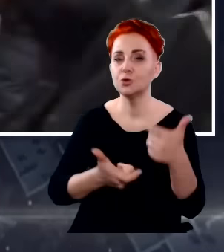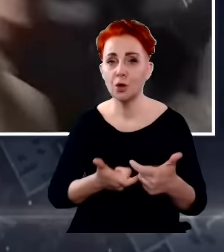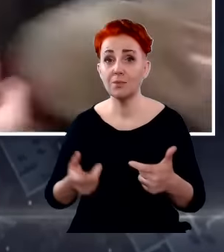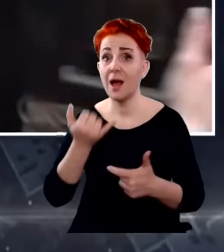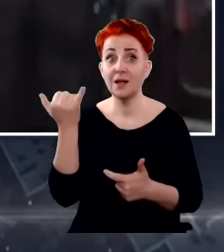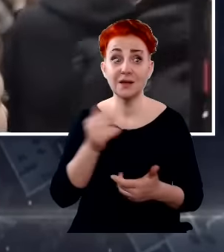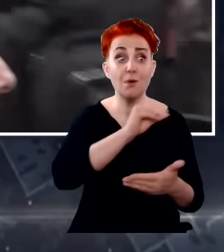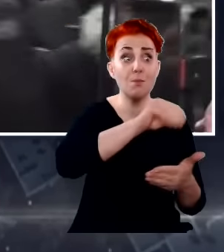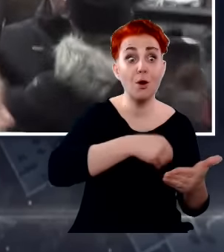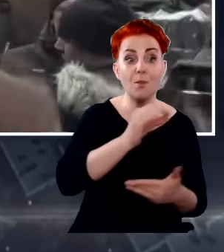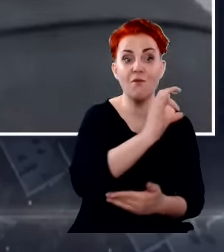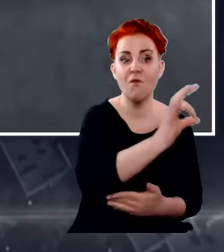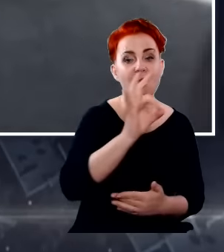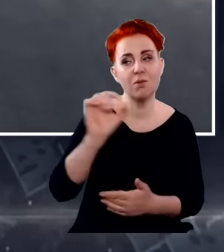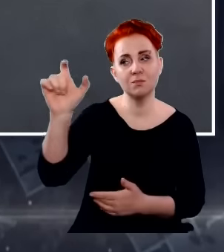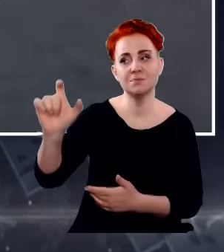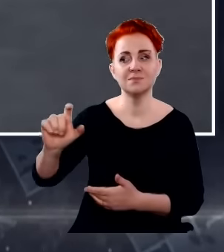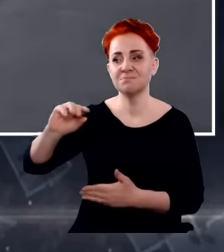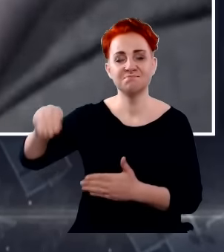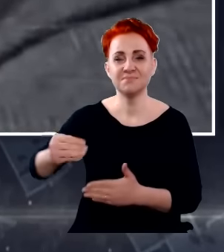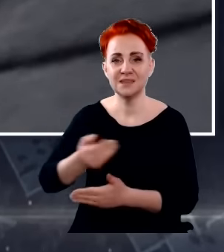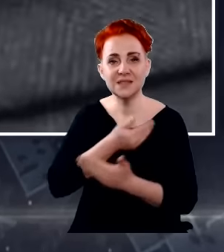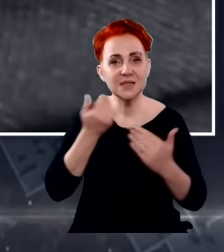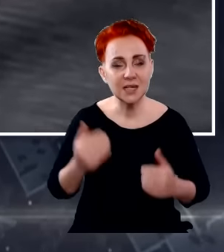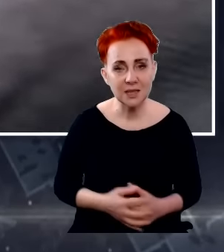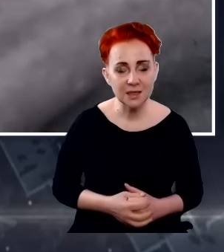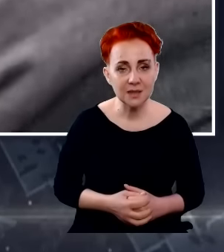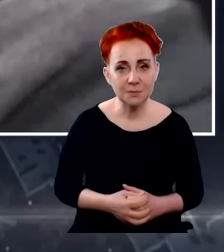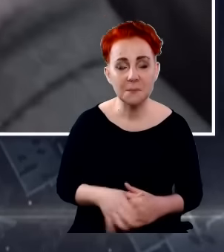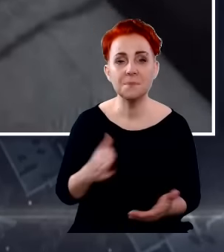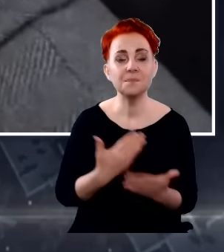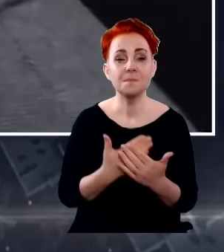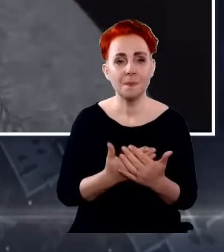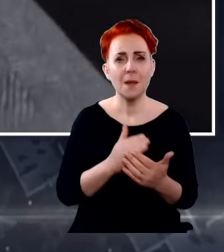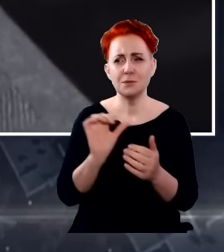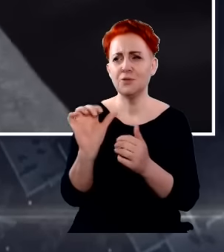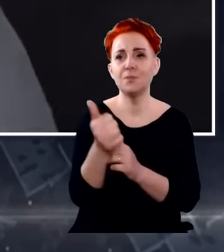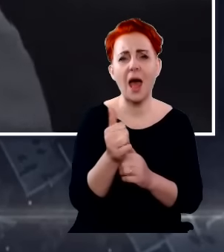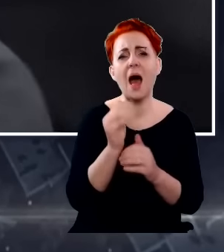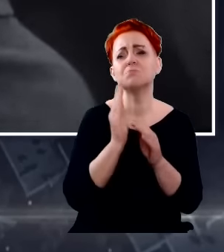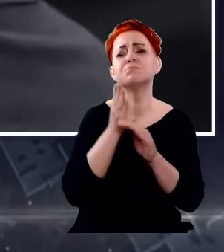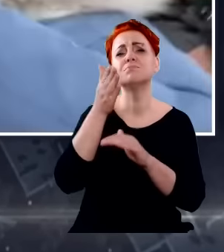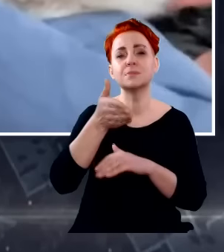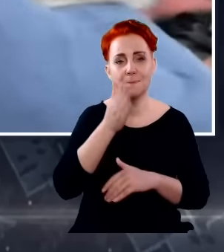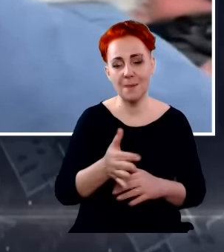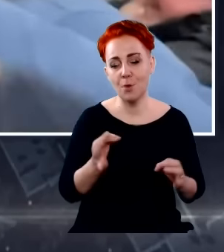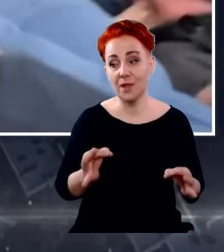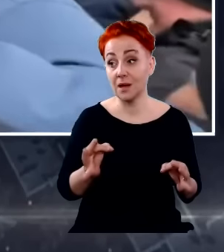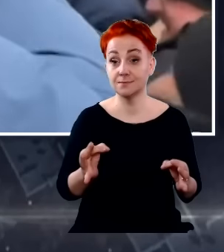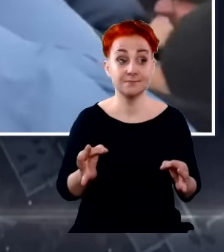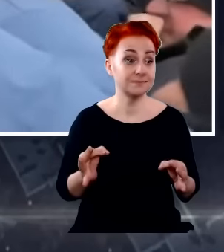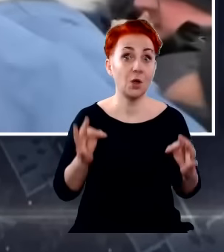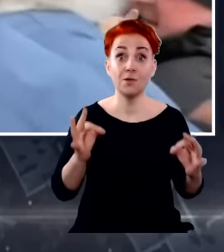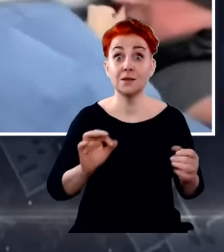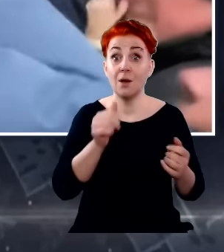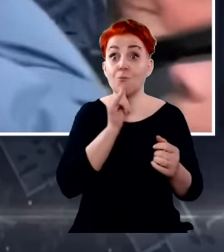tych właśnie ludzi, a nie Donalda Tuska. Więc w pierwszej kolejności, a kiedyś tak się stanie, bo to, co w tej chwili się dzieje, to jest próba zmiany